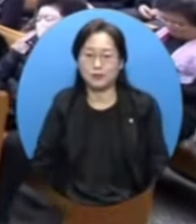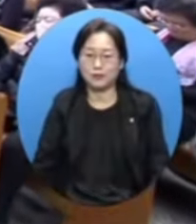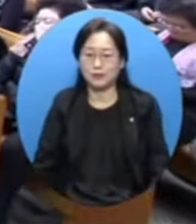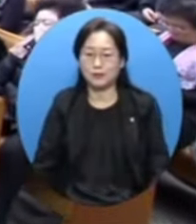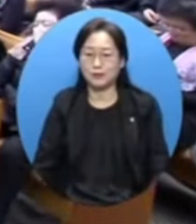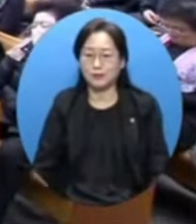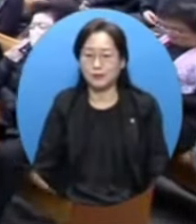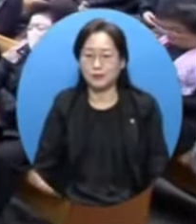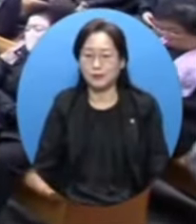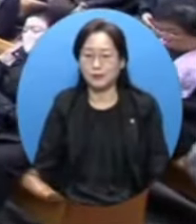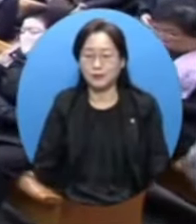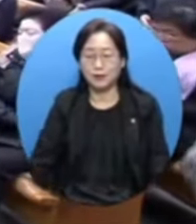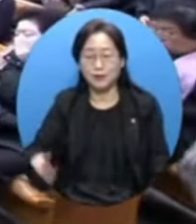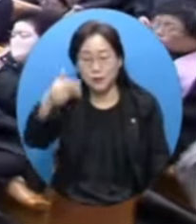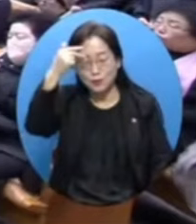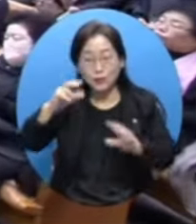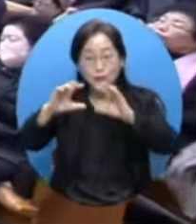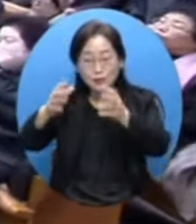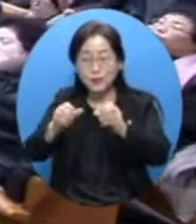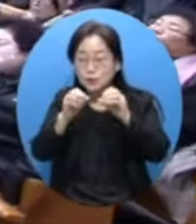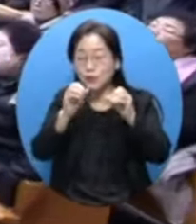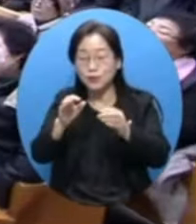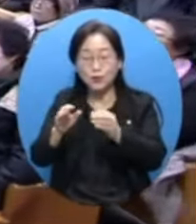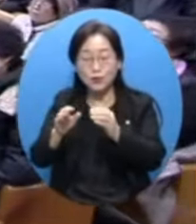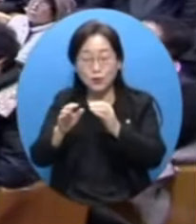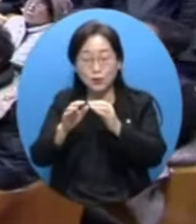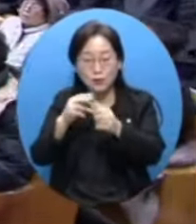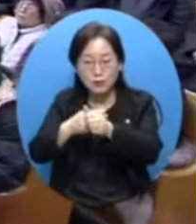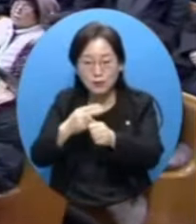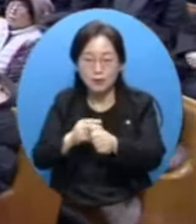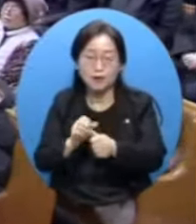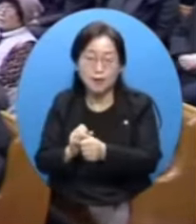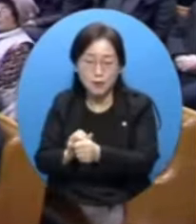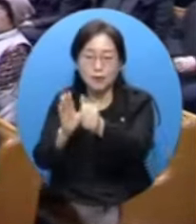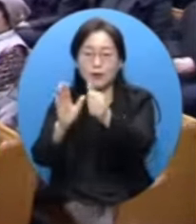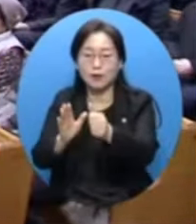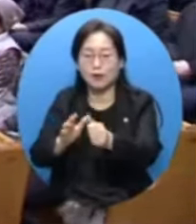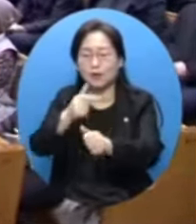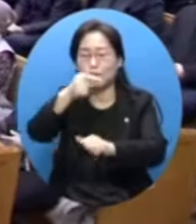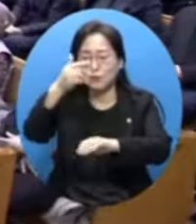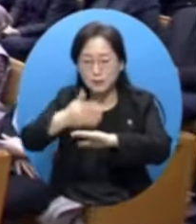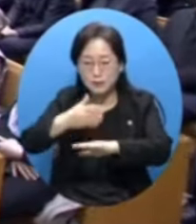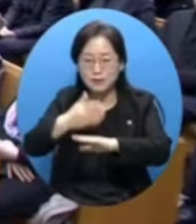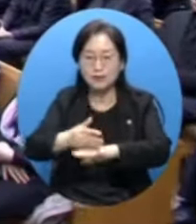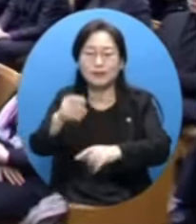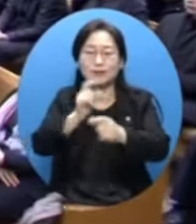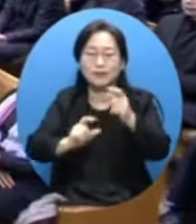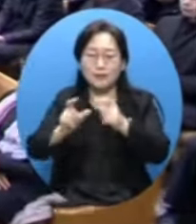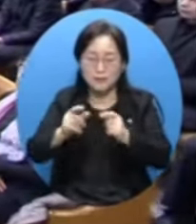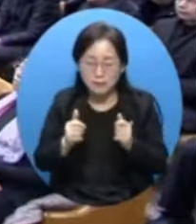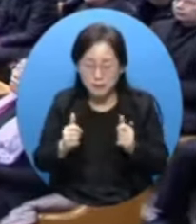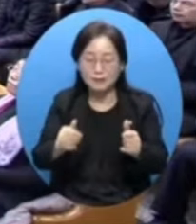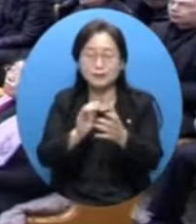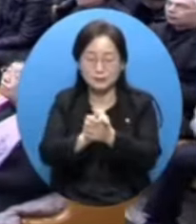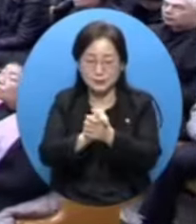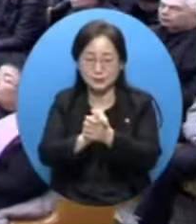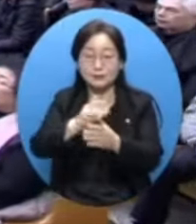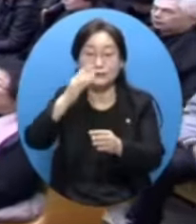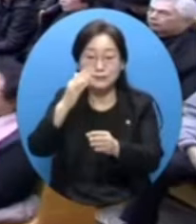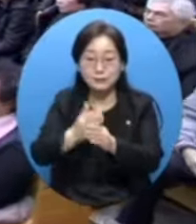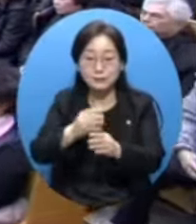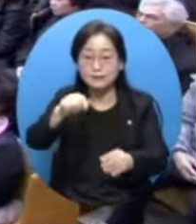감동시켰습니다 조선의 성기사를 파송한 일에 대해서 저들이 너무 감사하면서 더 열심히 기도하게 되었습니다 그런데